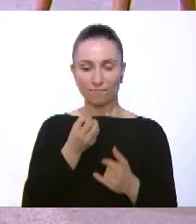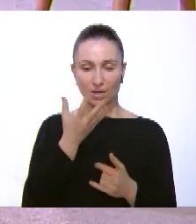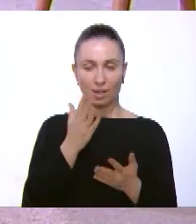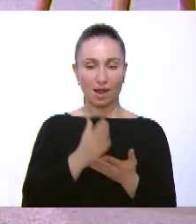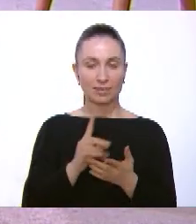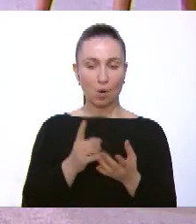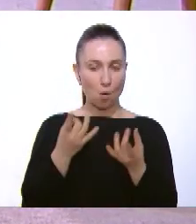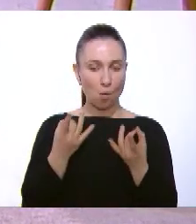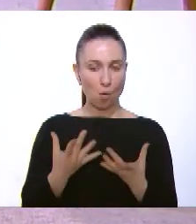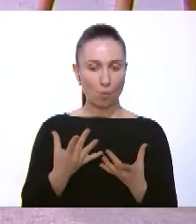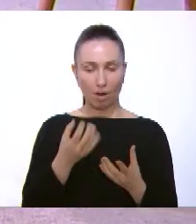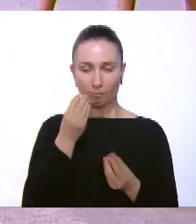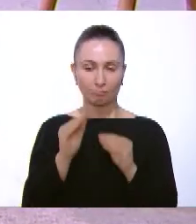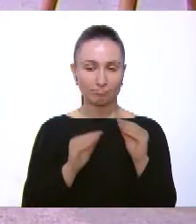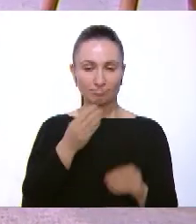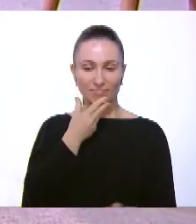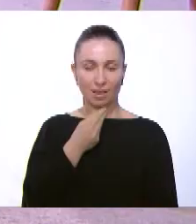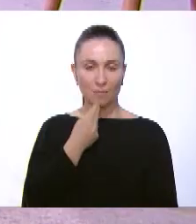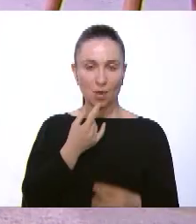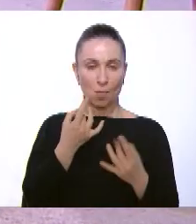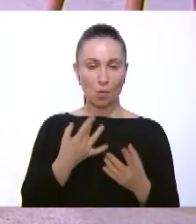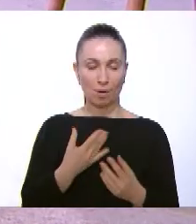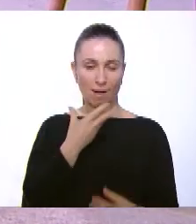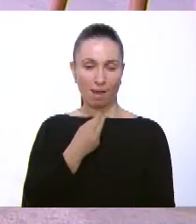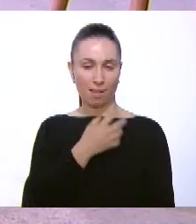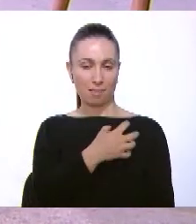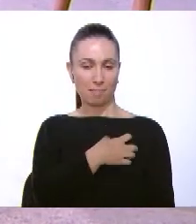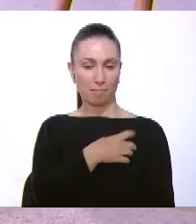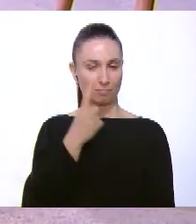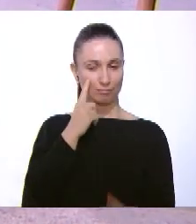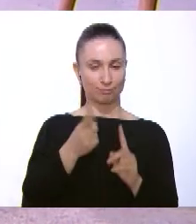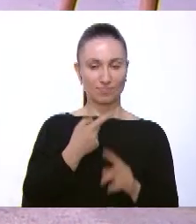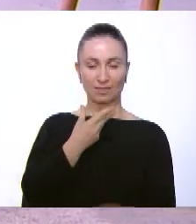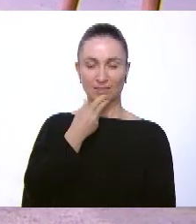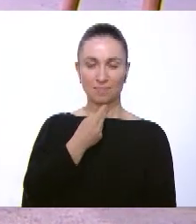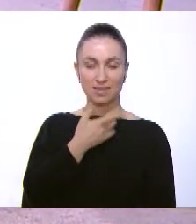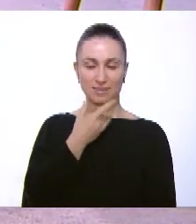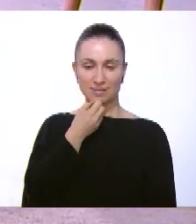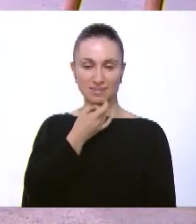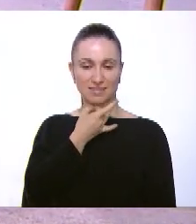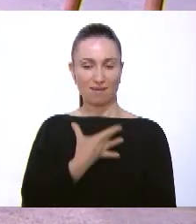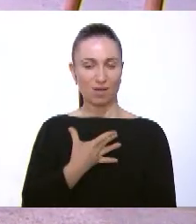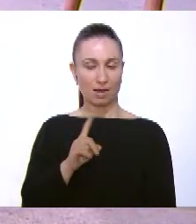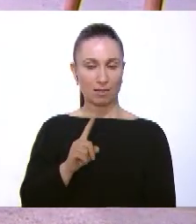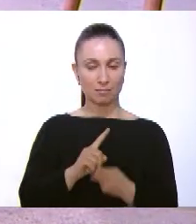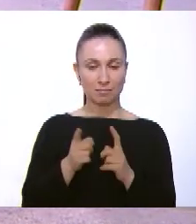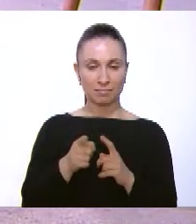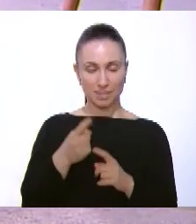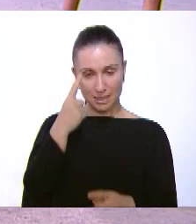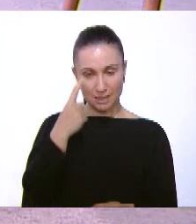არაუბრალოდ მოსართავი, არაუბრალოდ სამკაული, მიმზიდველი თუნდაც და საყვარელი, არამედ